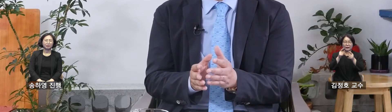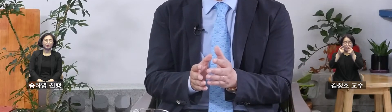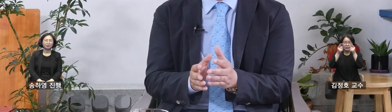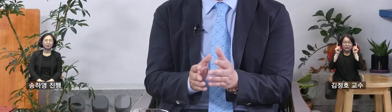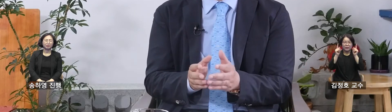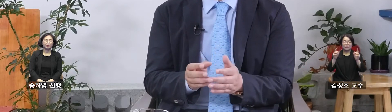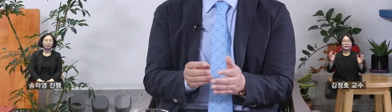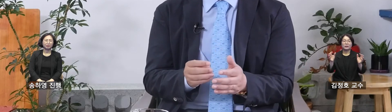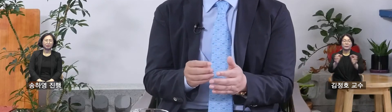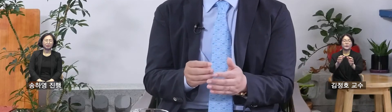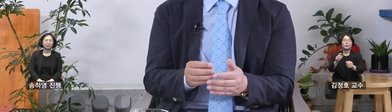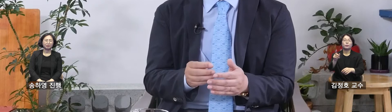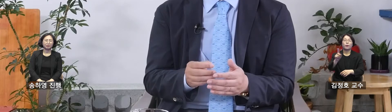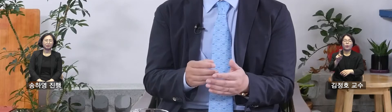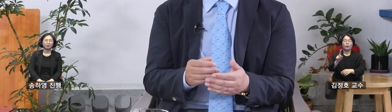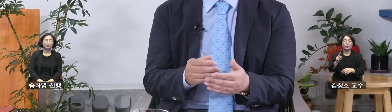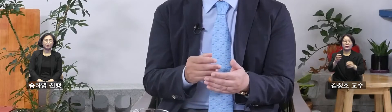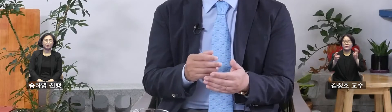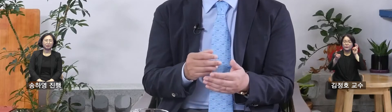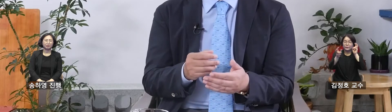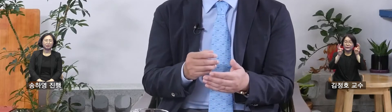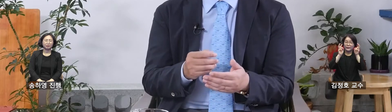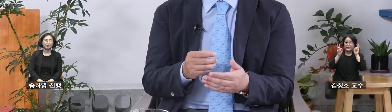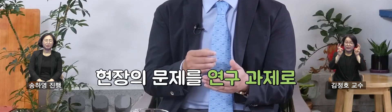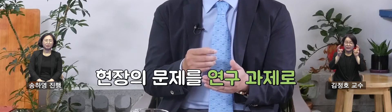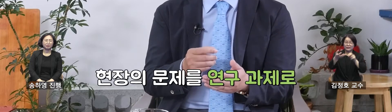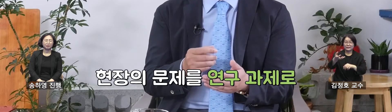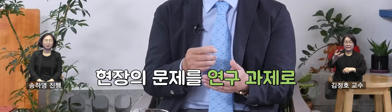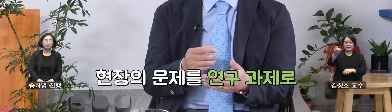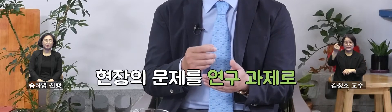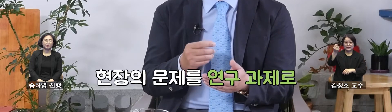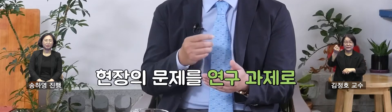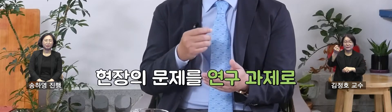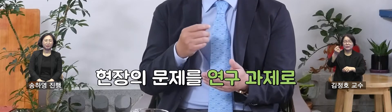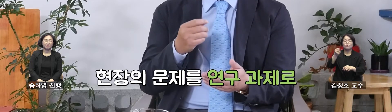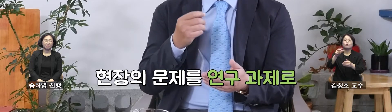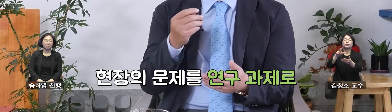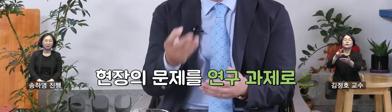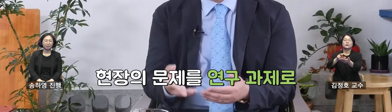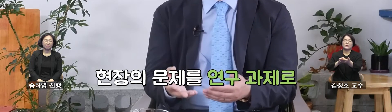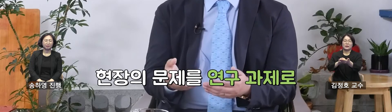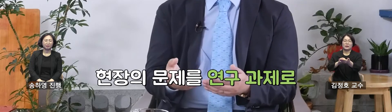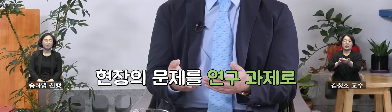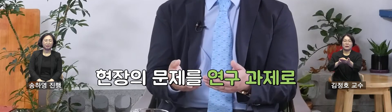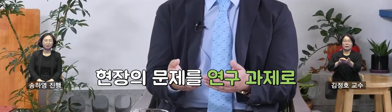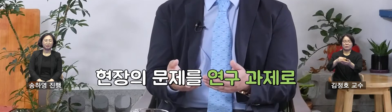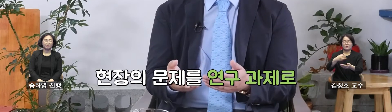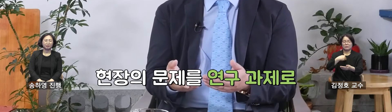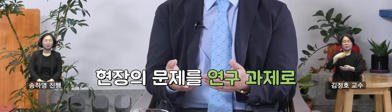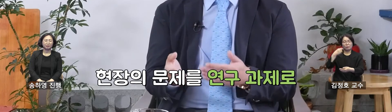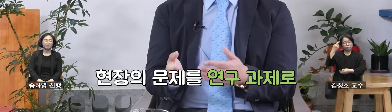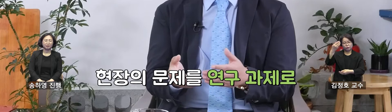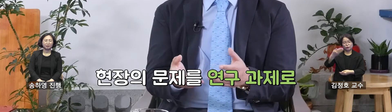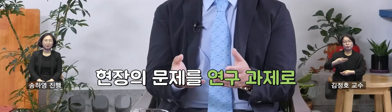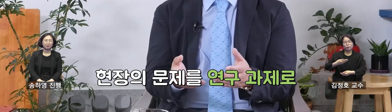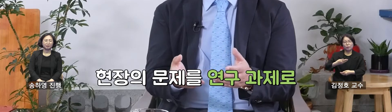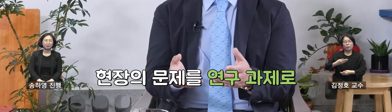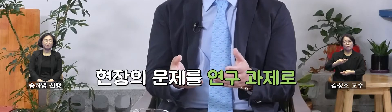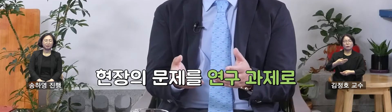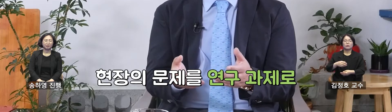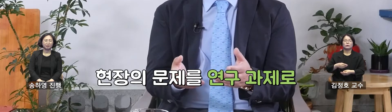한다는 얘기는 뭐냐면 기업체들이 자기네가 갖고 있는 현장의 문제를 우리한테 질문으로 주는 겁니다. 그러니까